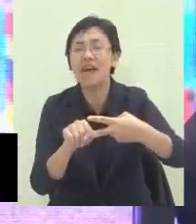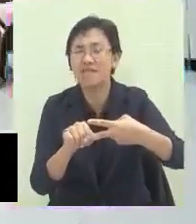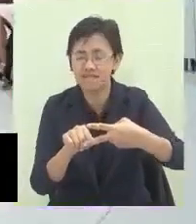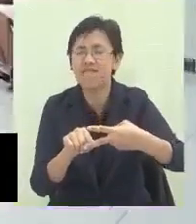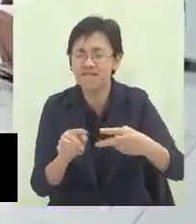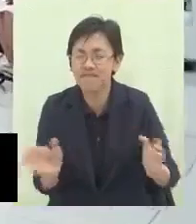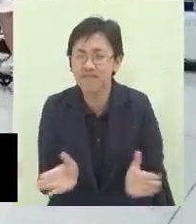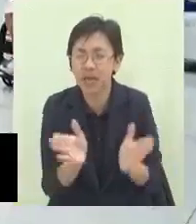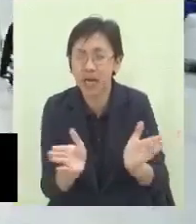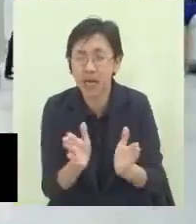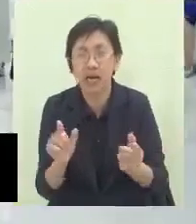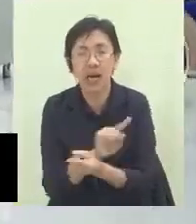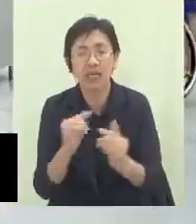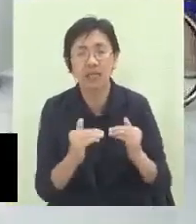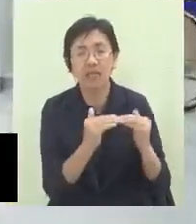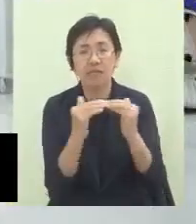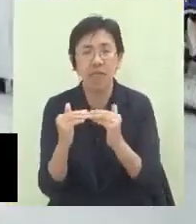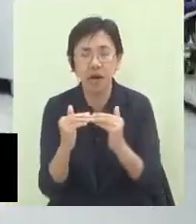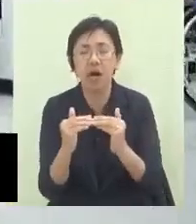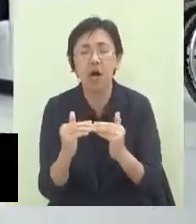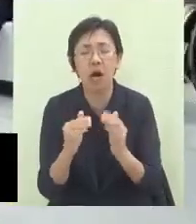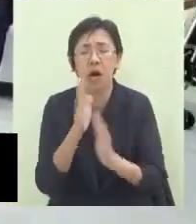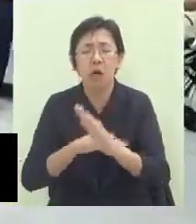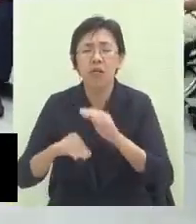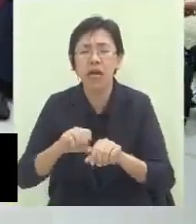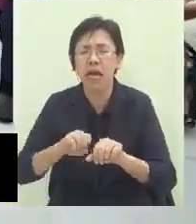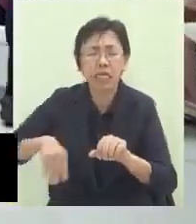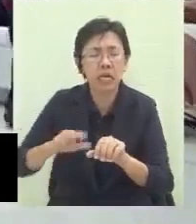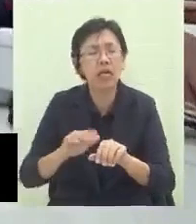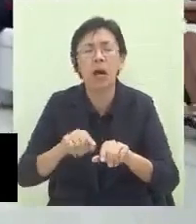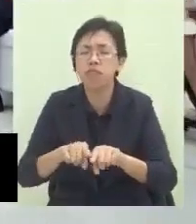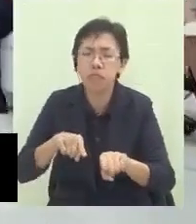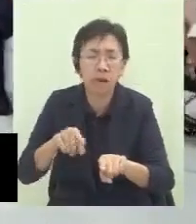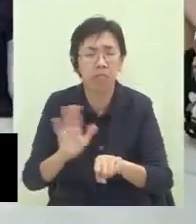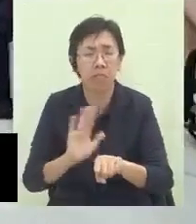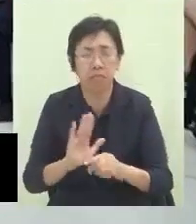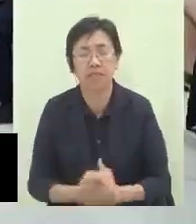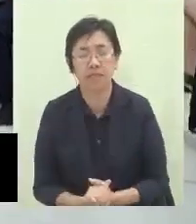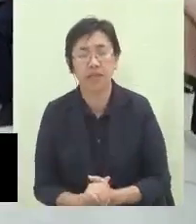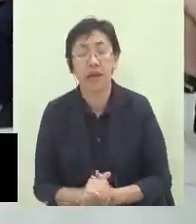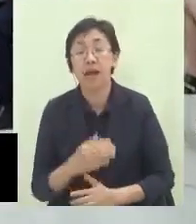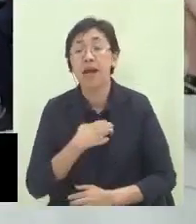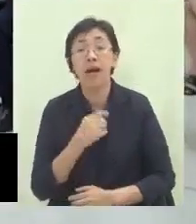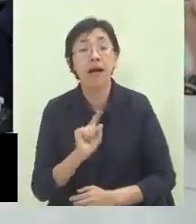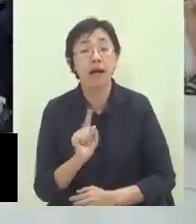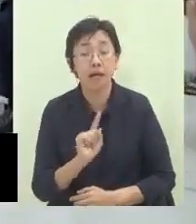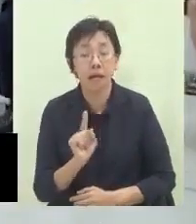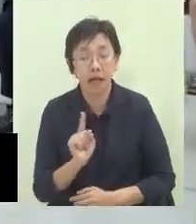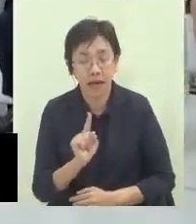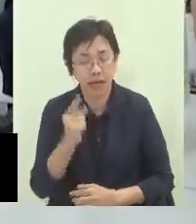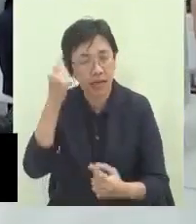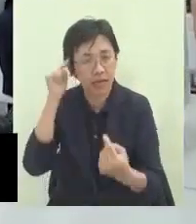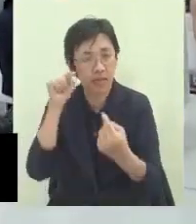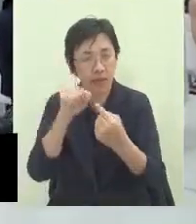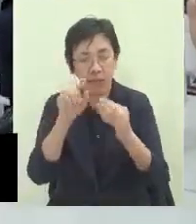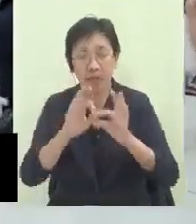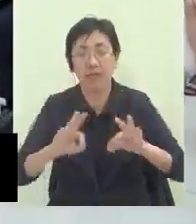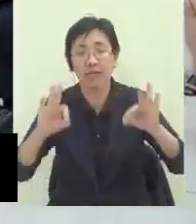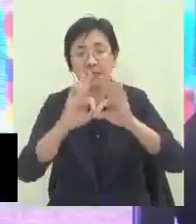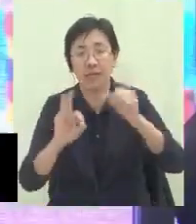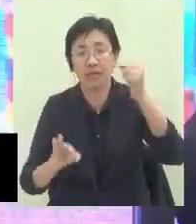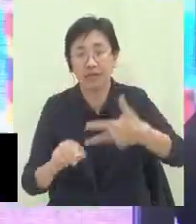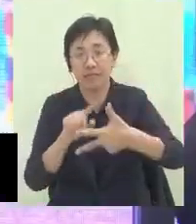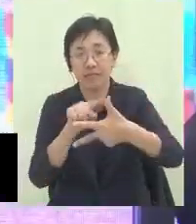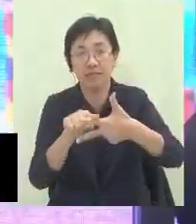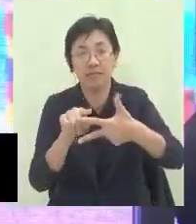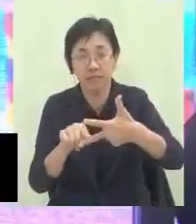เสมอภาคไม่ทิ้งใครไว้ข้างหลังโดยเฉพาะขอให้เร่งรัดเป้าหมาย3ประการ